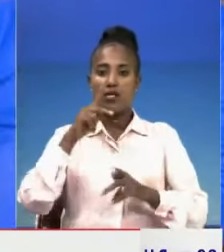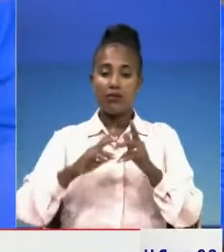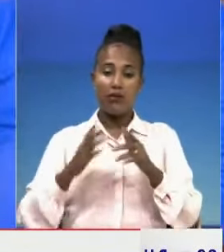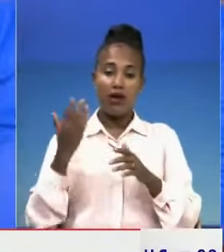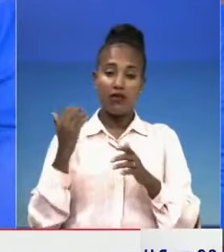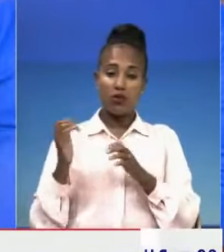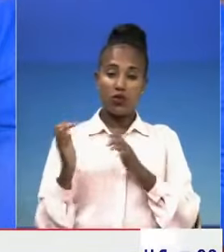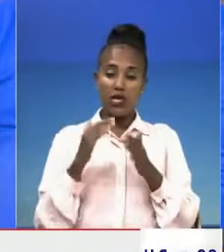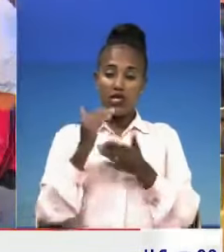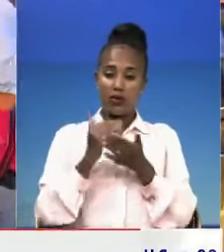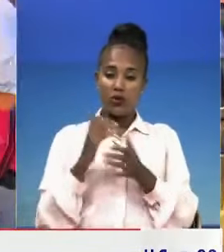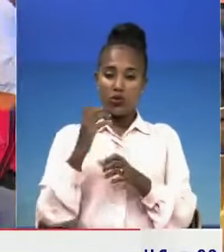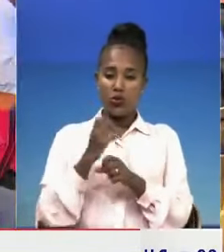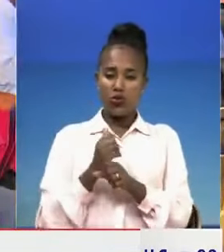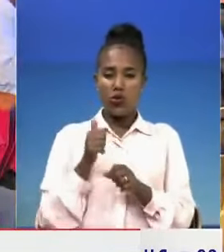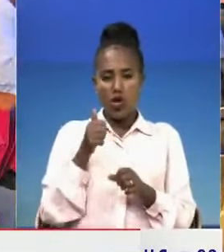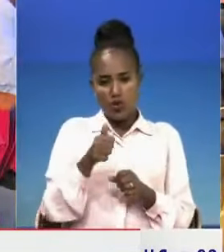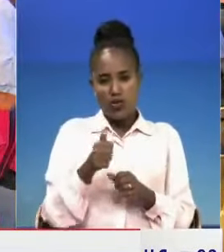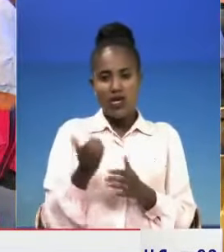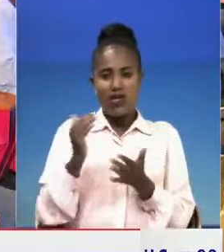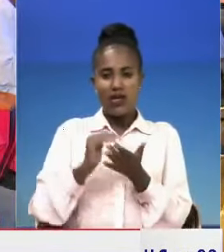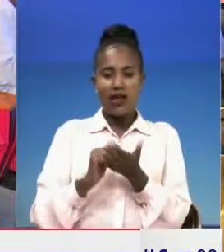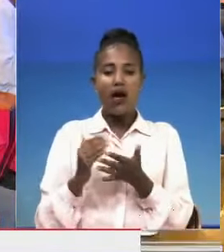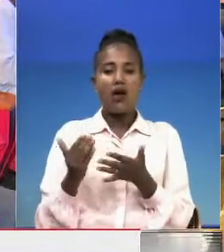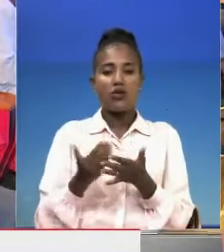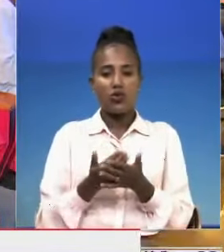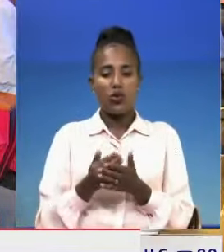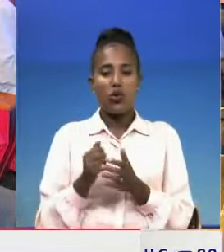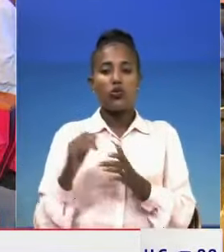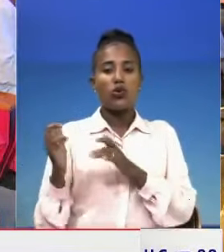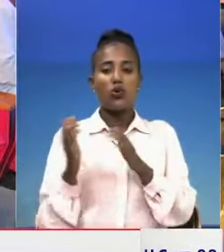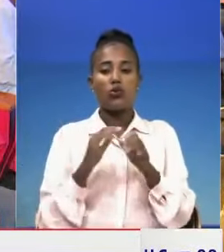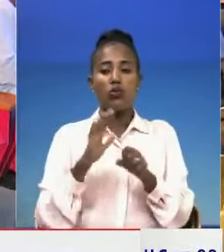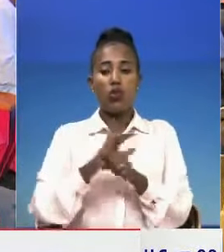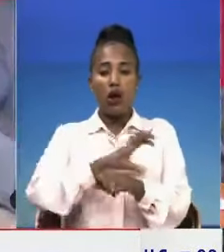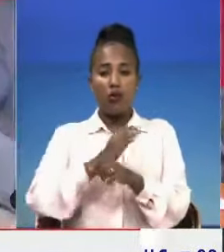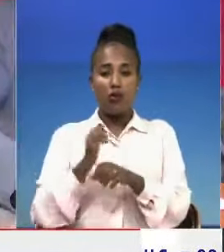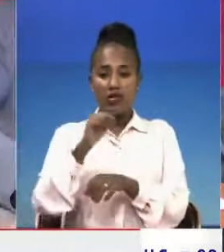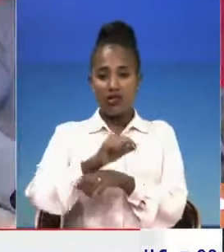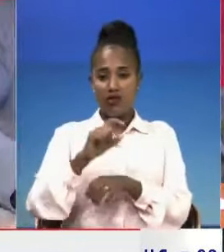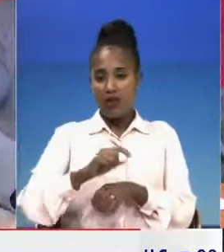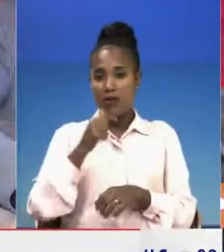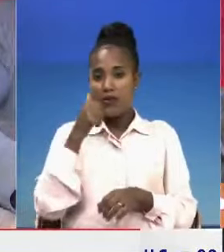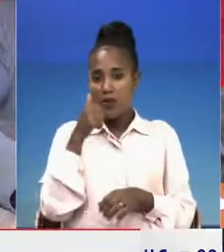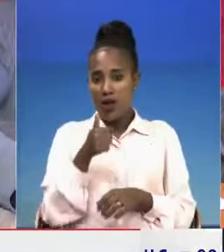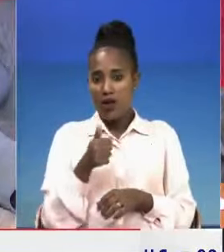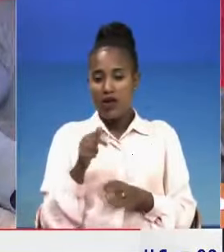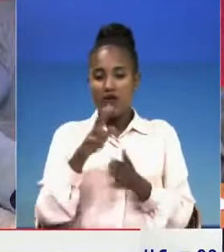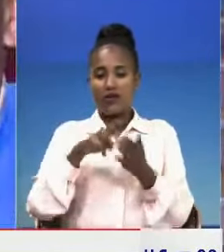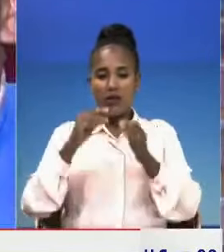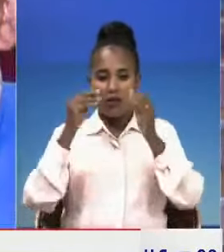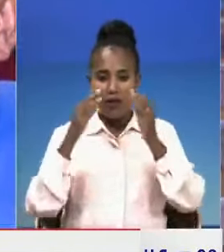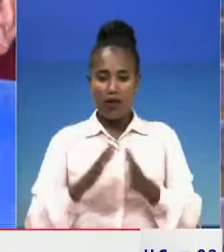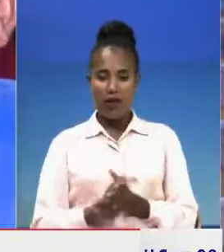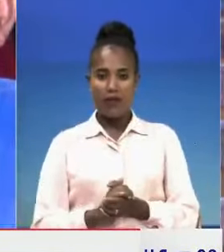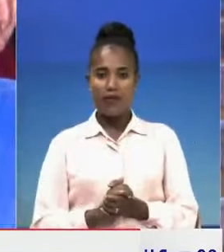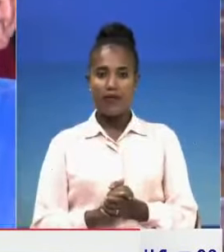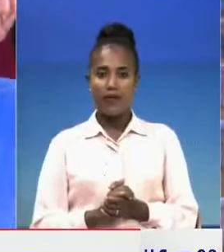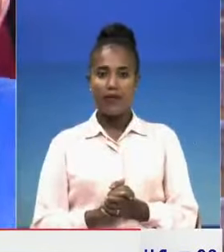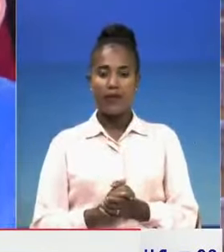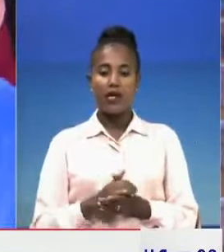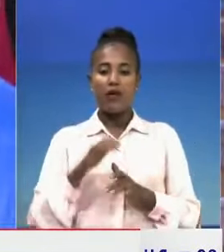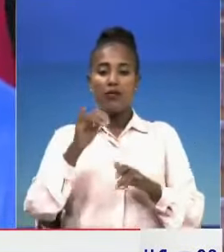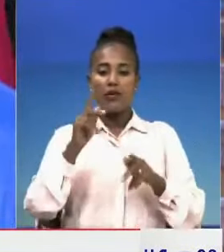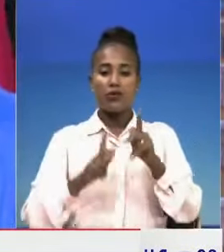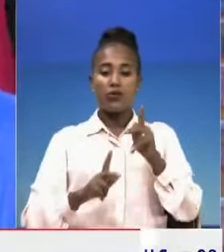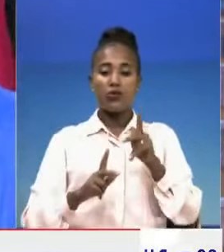ካለፉት ጦርነቶች ትምህርት ወስዶ ራሱን እንደገና አድሶ ጦርነቱን በሙሉ አቁም ማሸነፍ አለበት ብሏል። የዩኒቨርሲቲ መምህራን ማን በህዝቡ